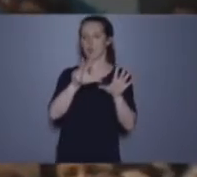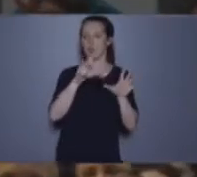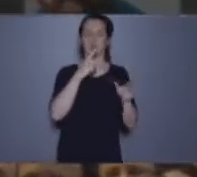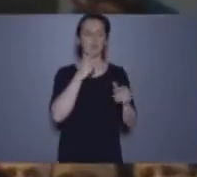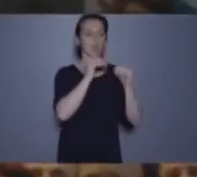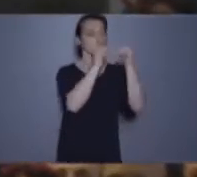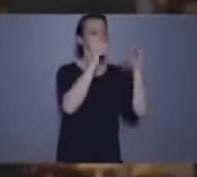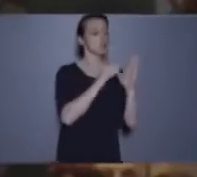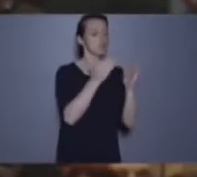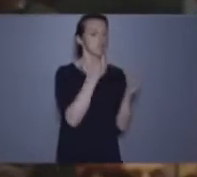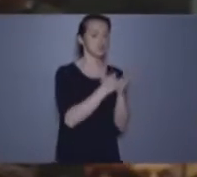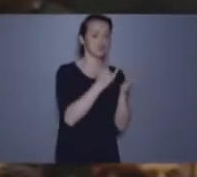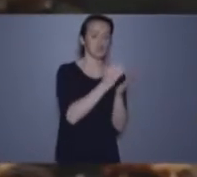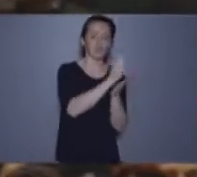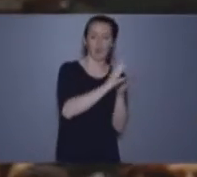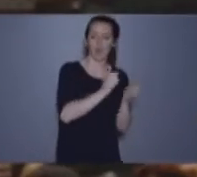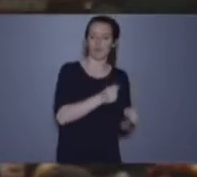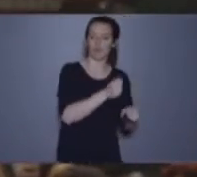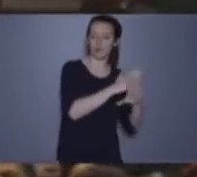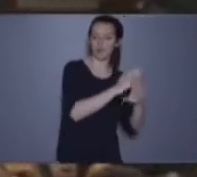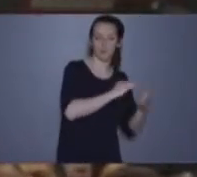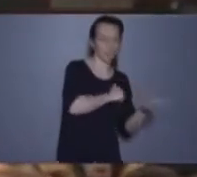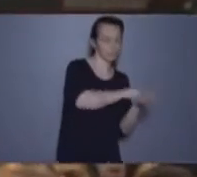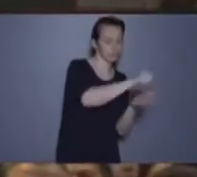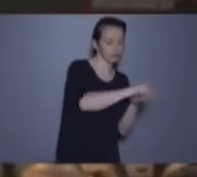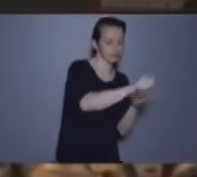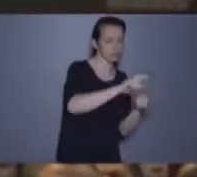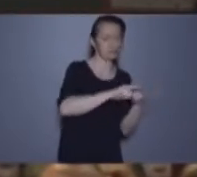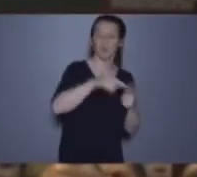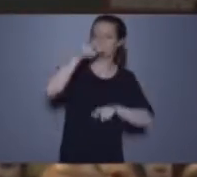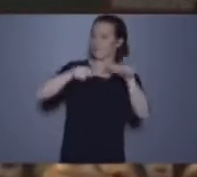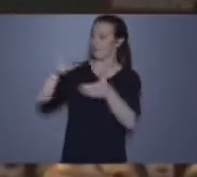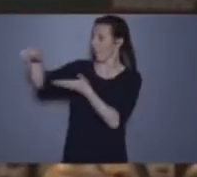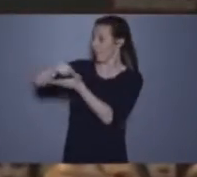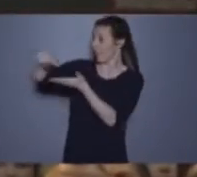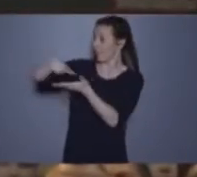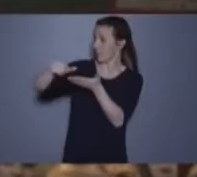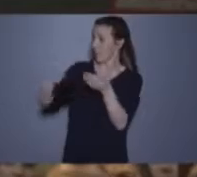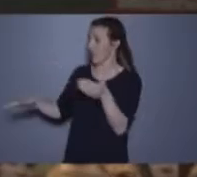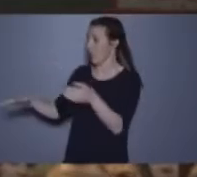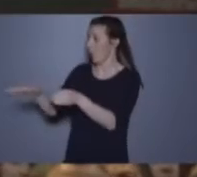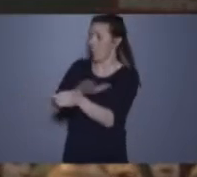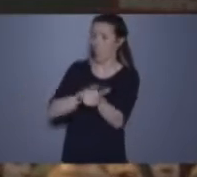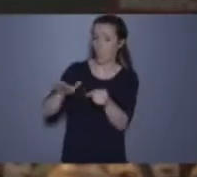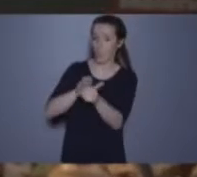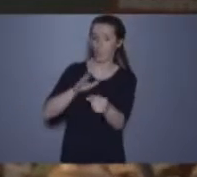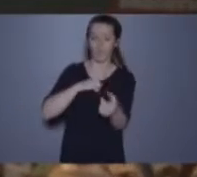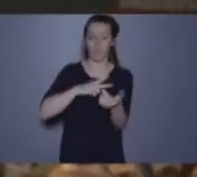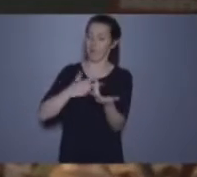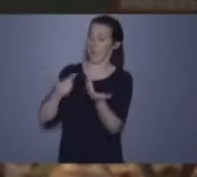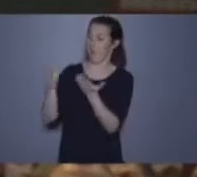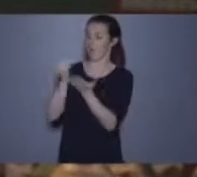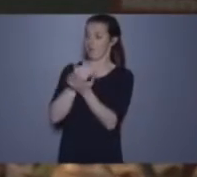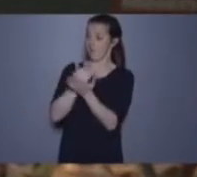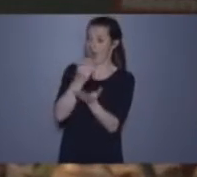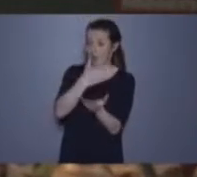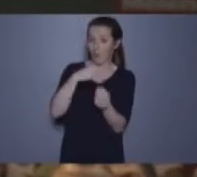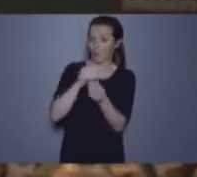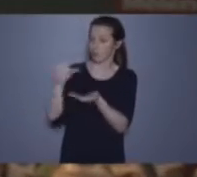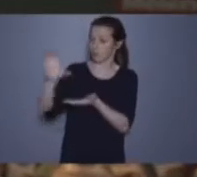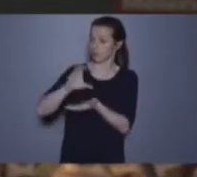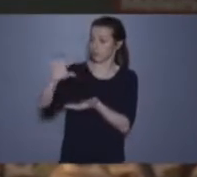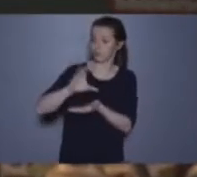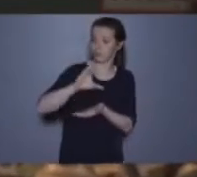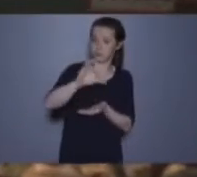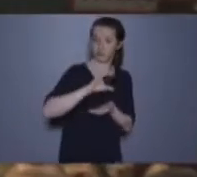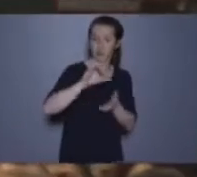niches fiscales, qu'on a fait payer tout le monde et qu'on a des impôts de plus, des revenus parce qu'il y a des revenus de plus et parce qu'il y a des taxes de plus, ça